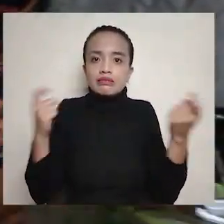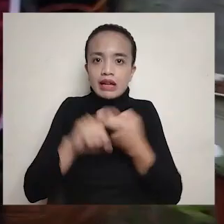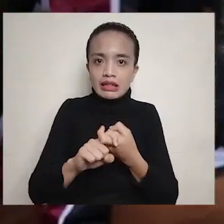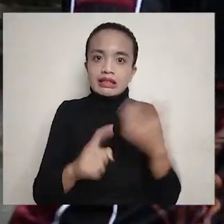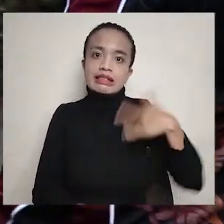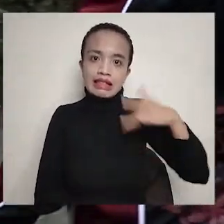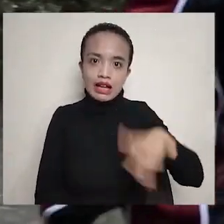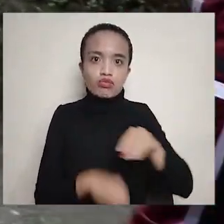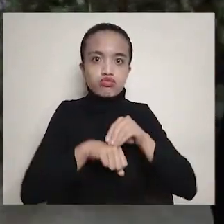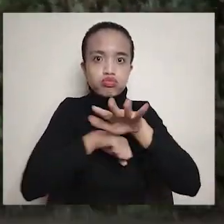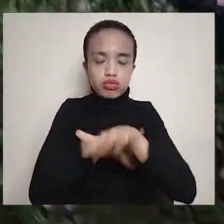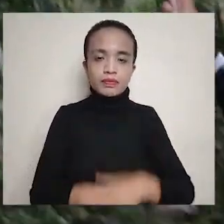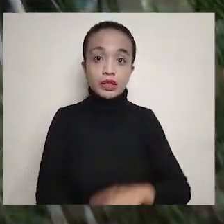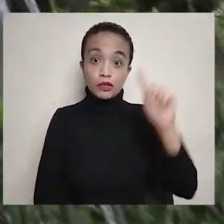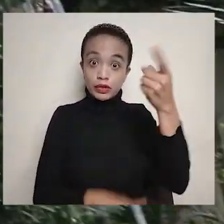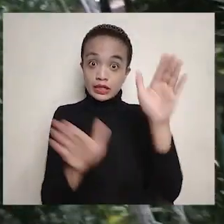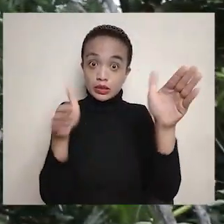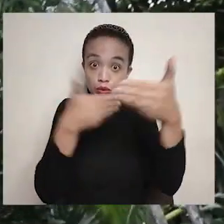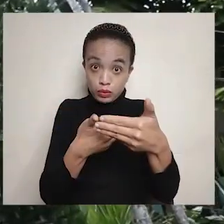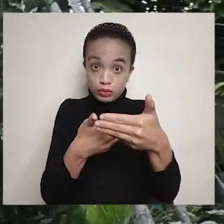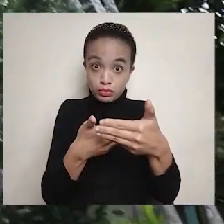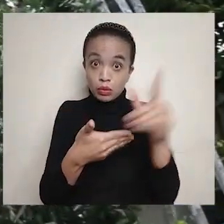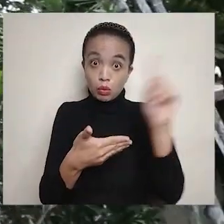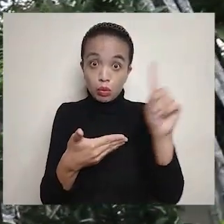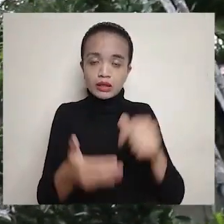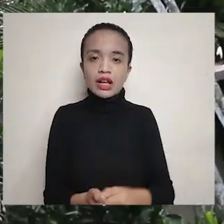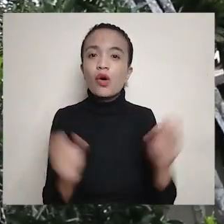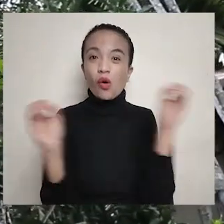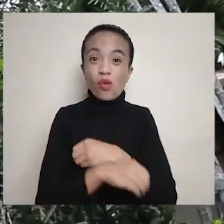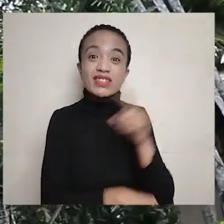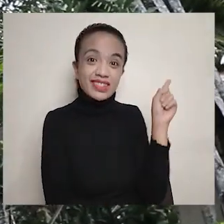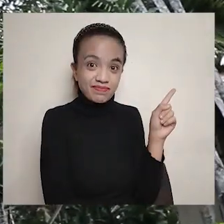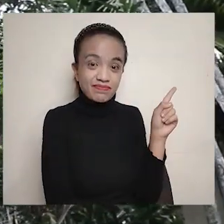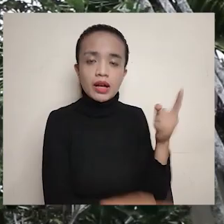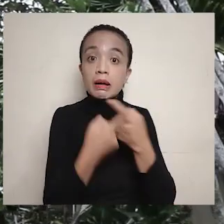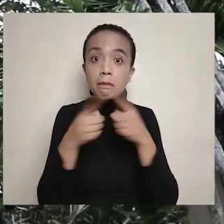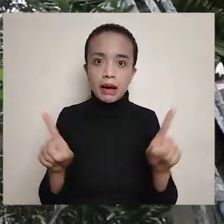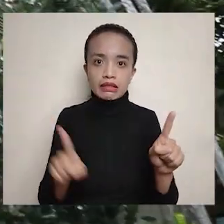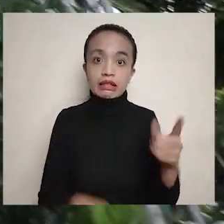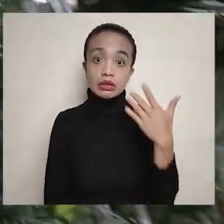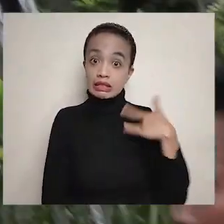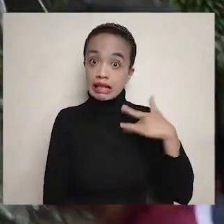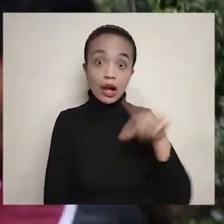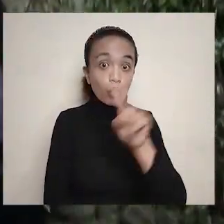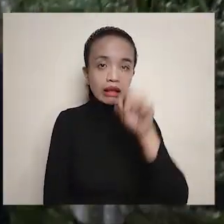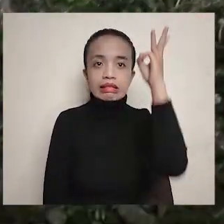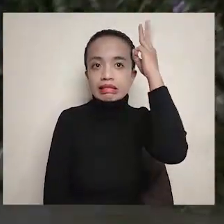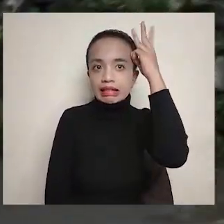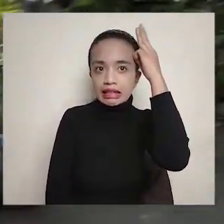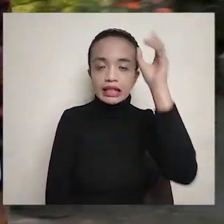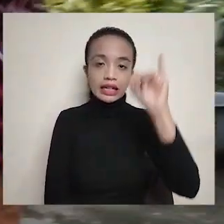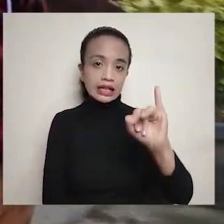naman, the first room would be an office kasi ito eh. Pero Ifugao style, no, in terms